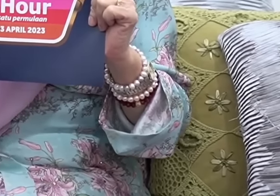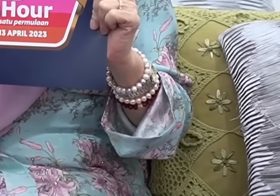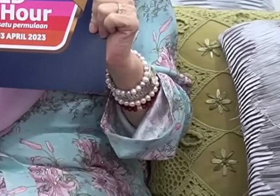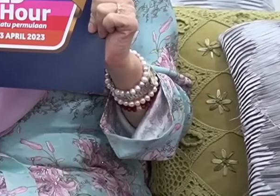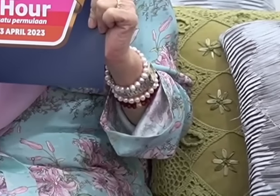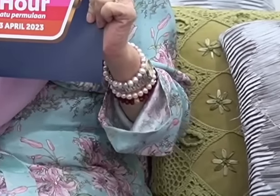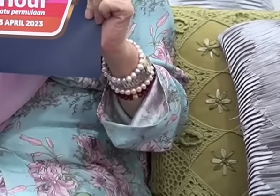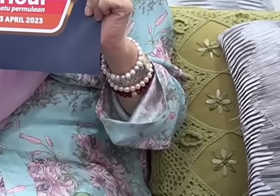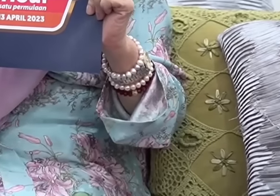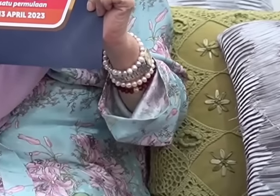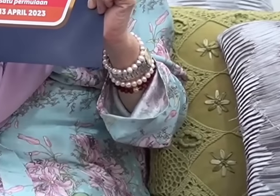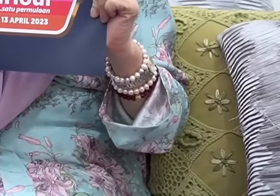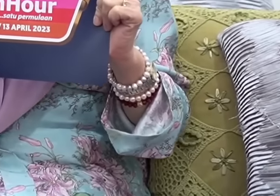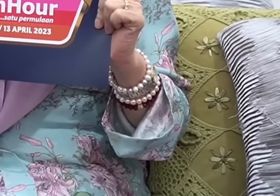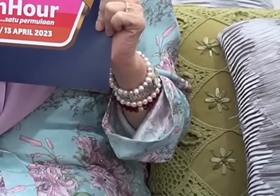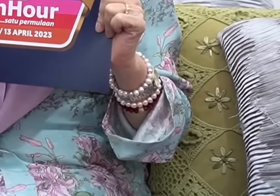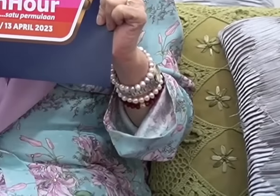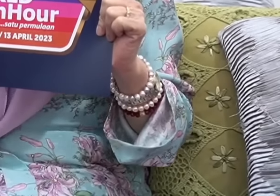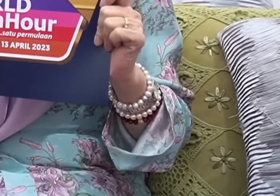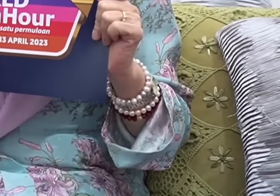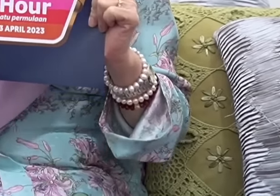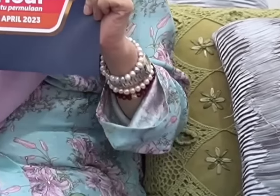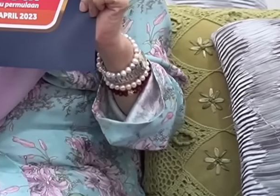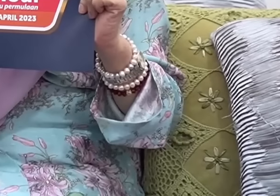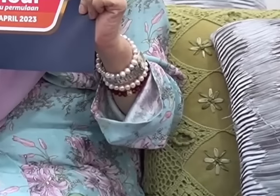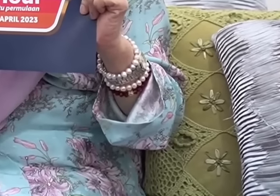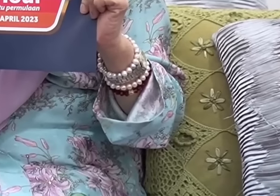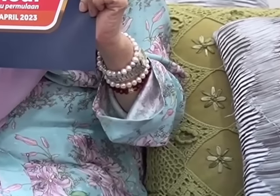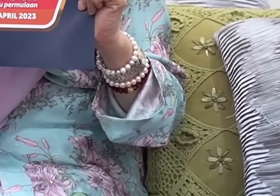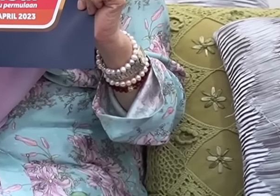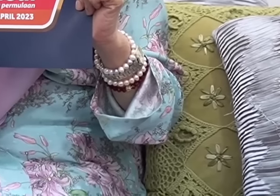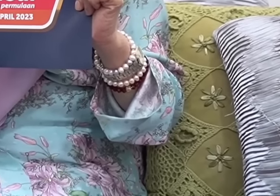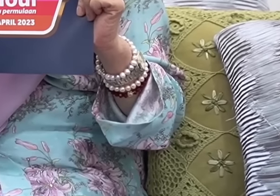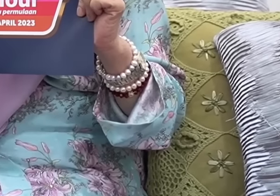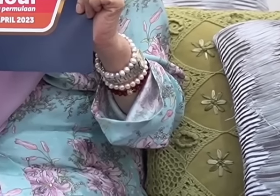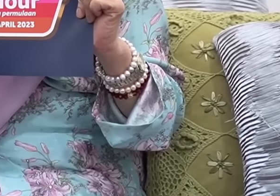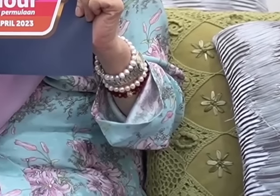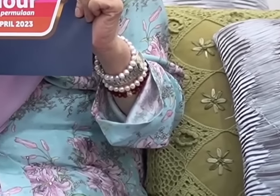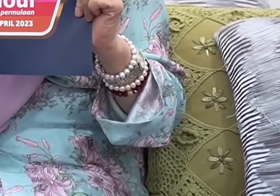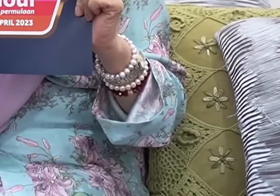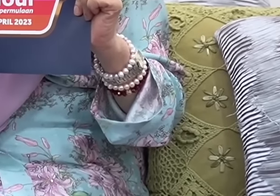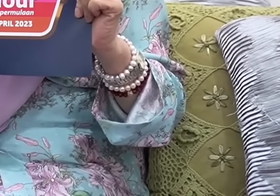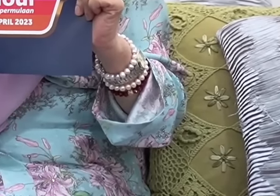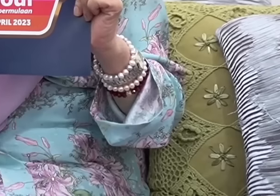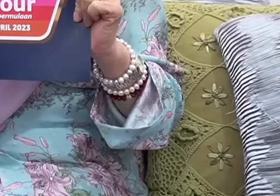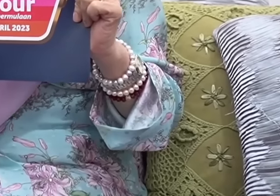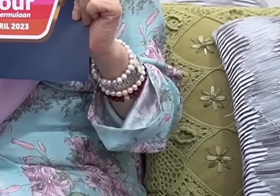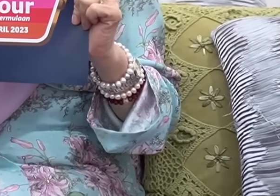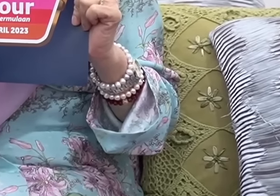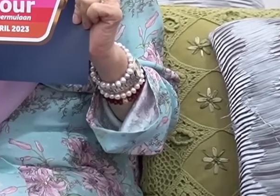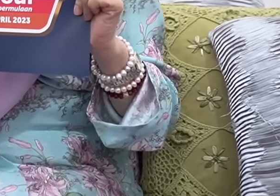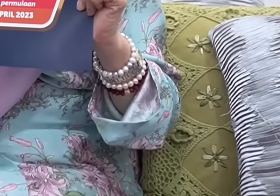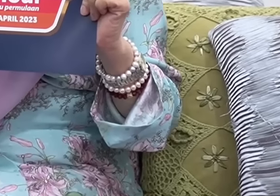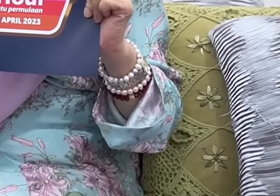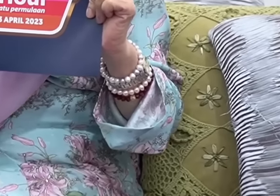1444 Hijrah bersamaan 13 April 2023 pada pukul 12.30 hari